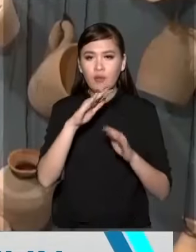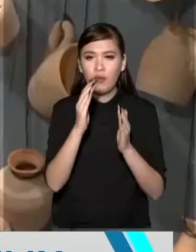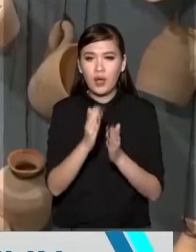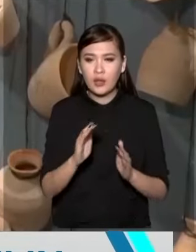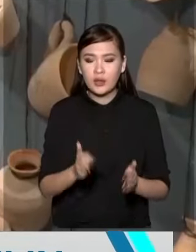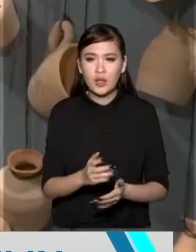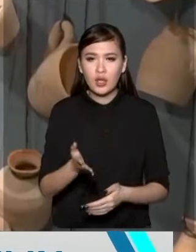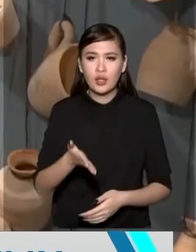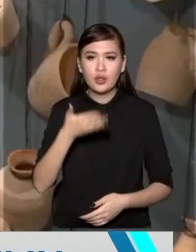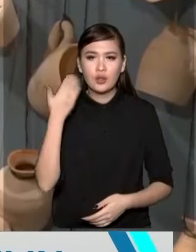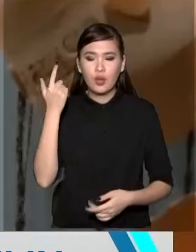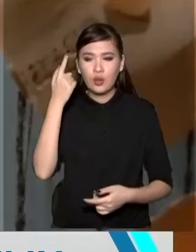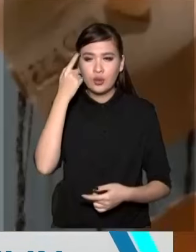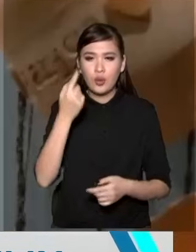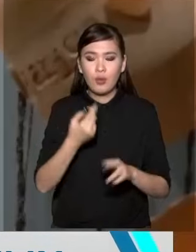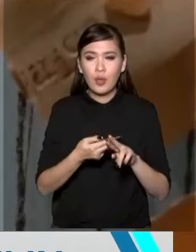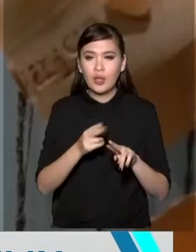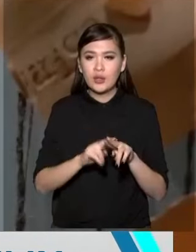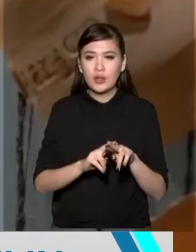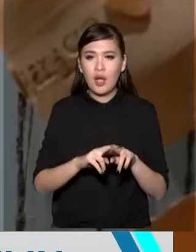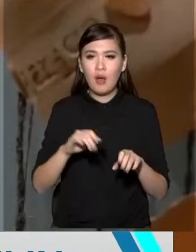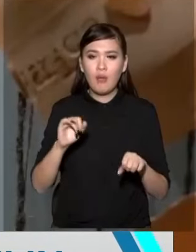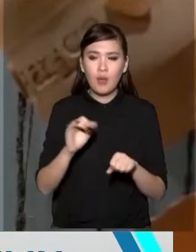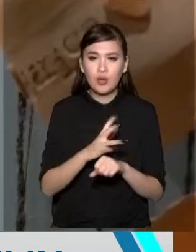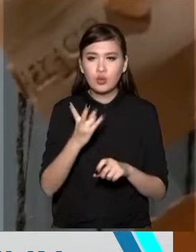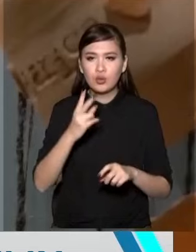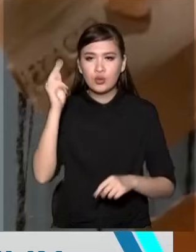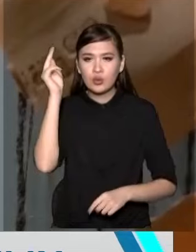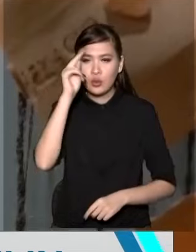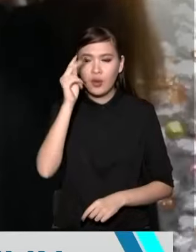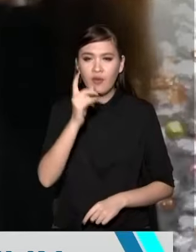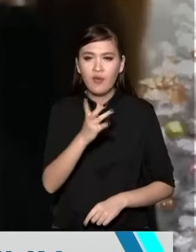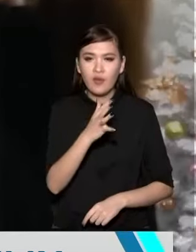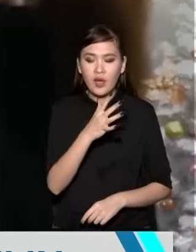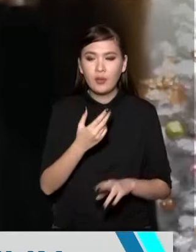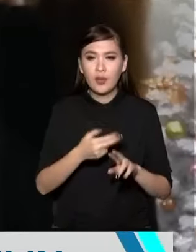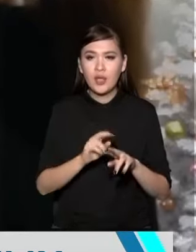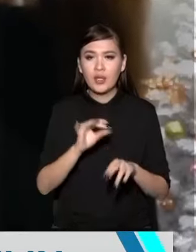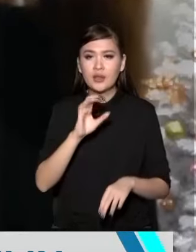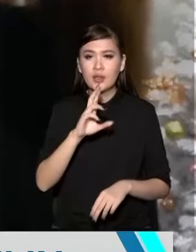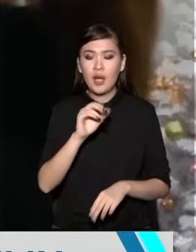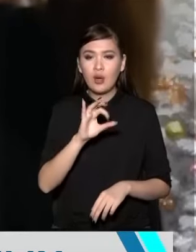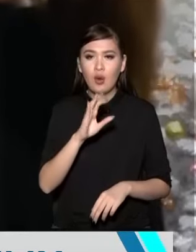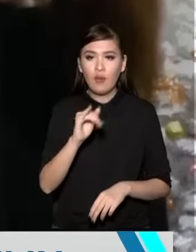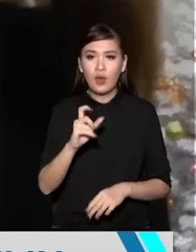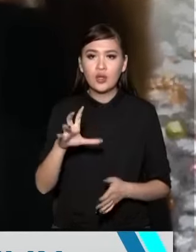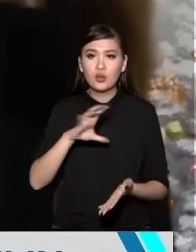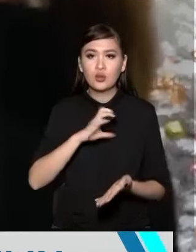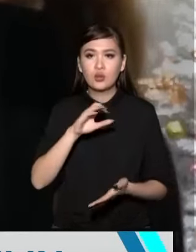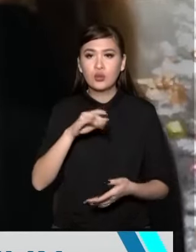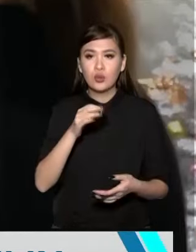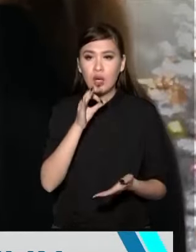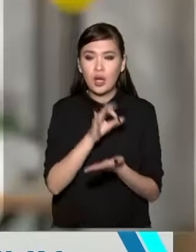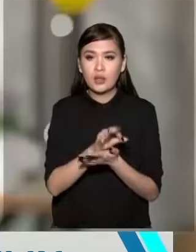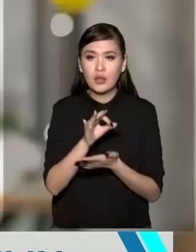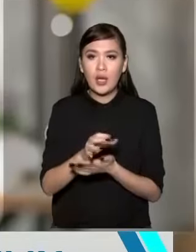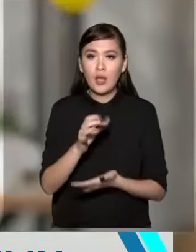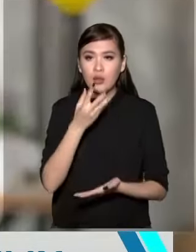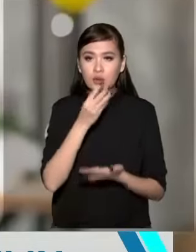кувшин просто. Каждое изделие требует мастерства, знаний и времени. Малика Искакова – основатель студии, сама девушка из